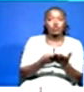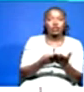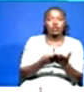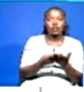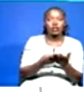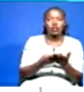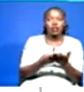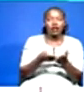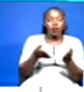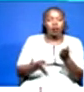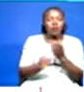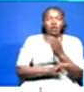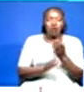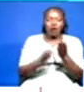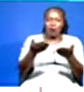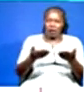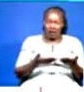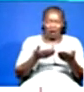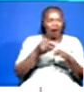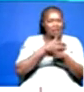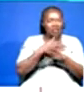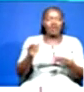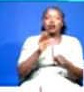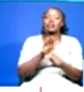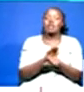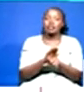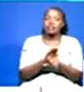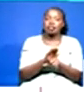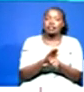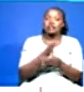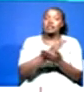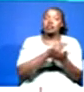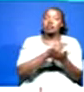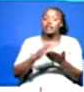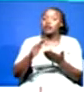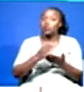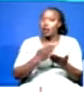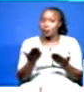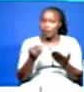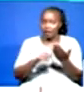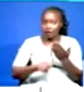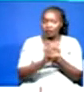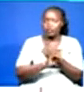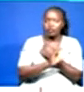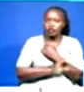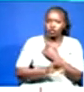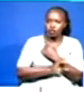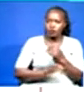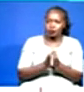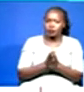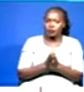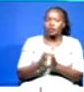inayoshuhudiwa humu nchini imesababisha hasara kubwa katika baadhi ya sehemu humu nchini. Katika kaunti ya Marsabit, baadhi